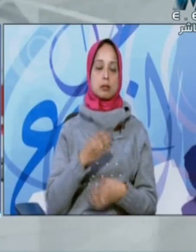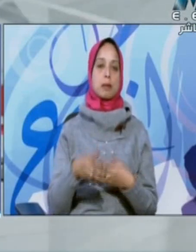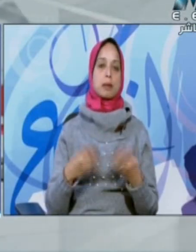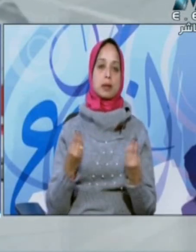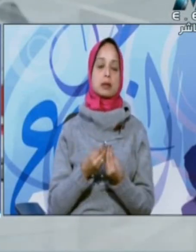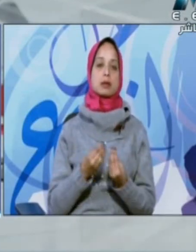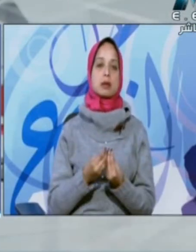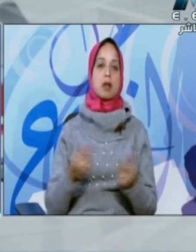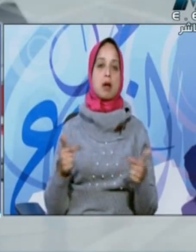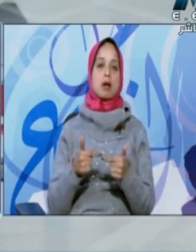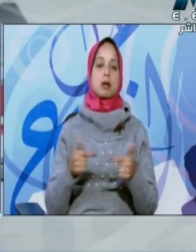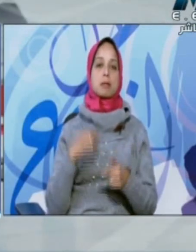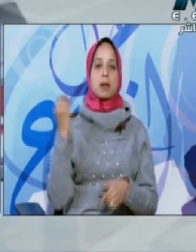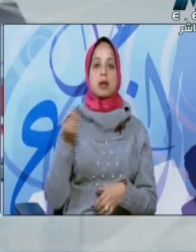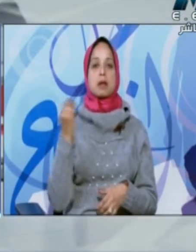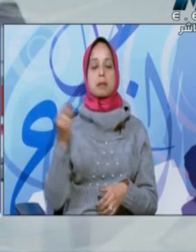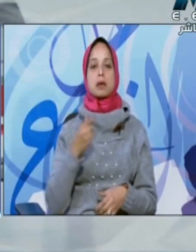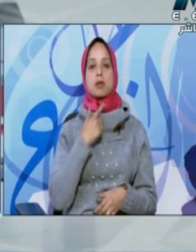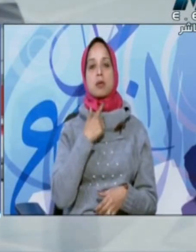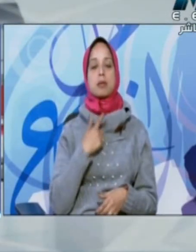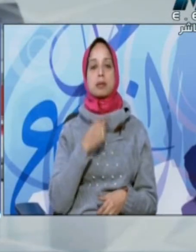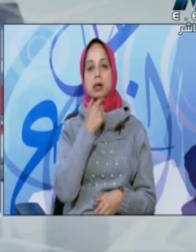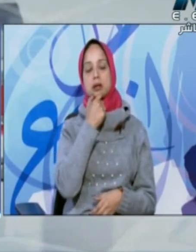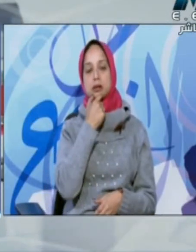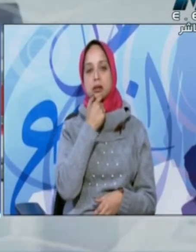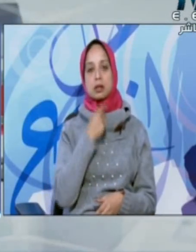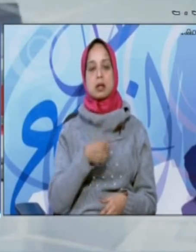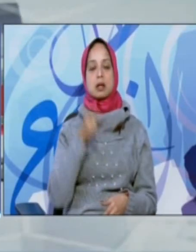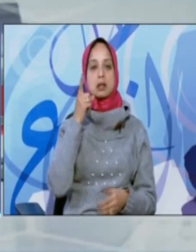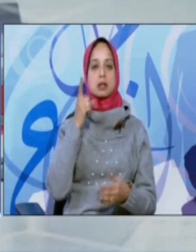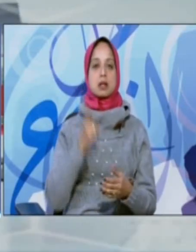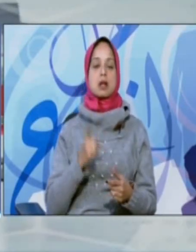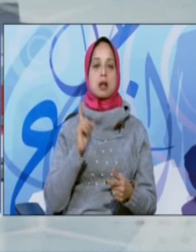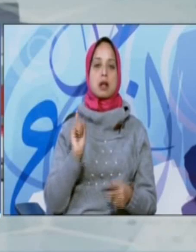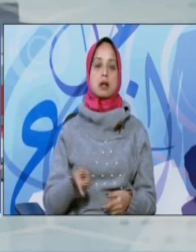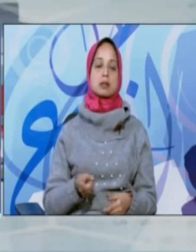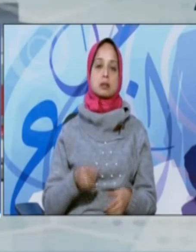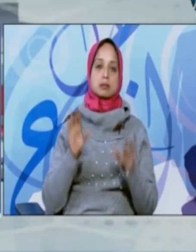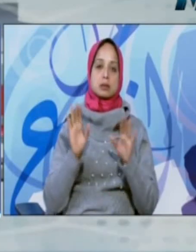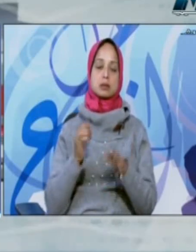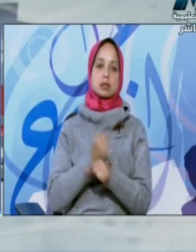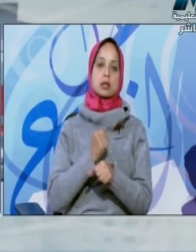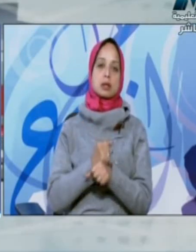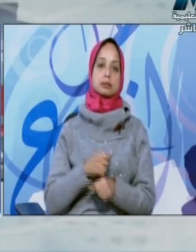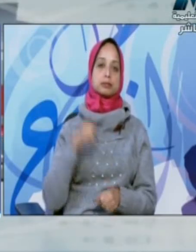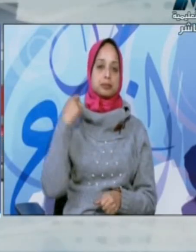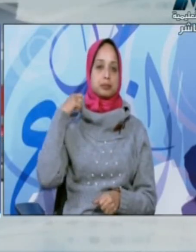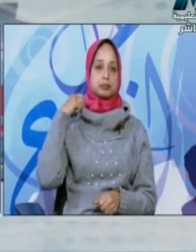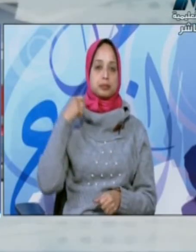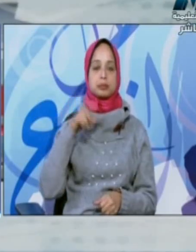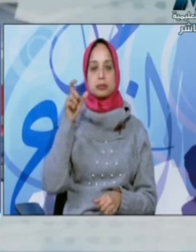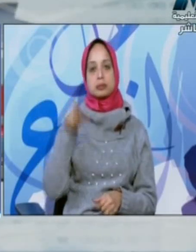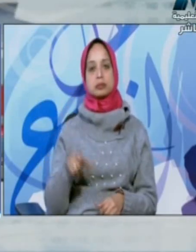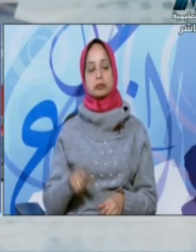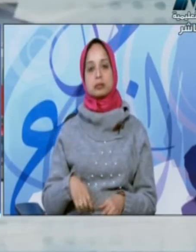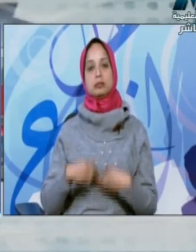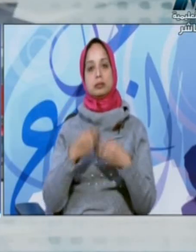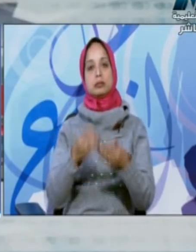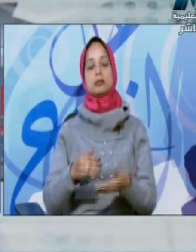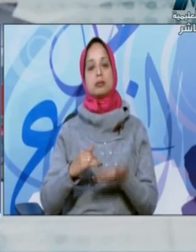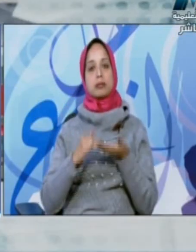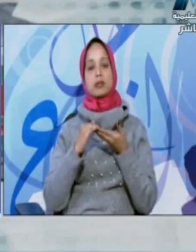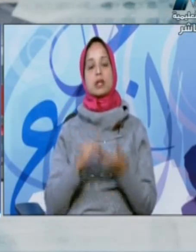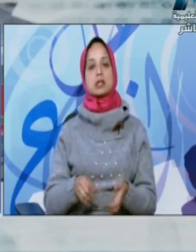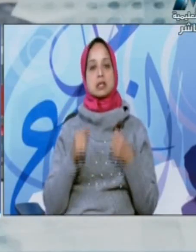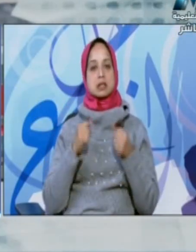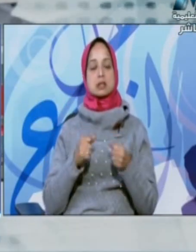العالمية ورغبة انجلترا في تعيين رئيس وزراء يقدم المساعدة ويلتزم بالمعاهدة؟ كان صعب، كان صعب،